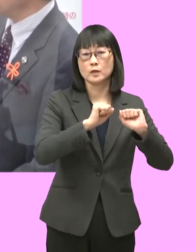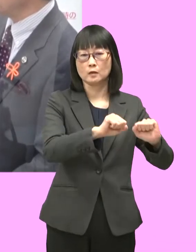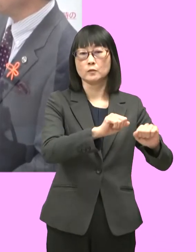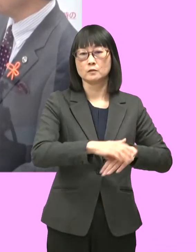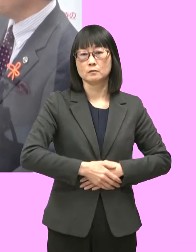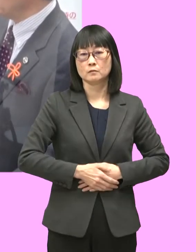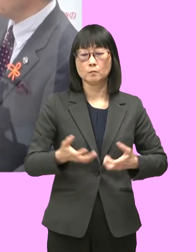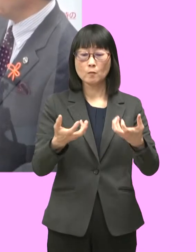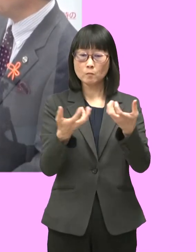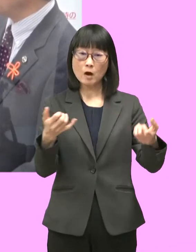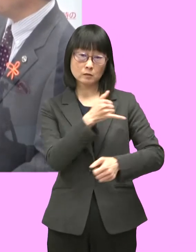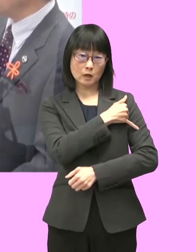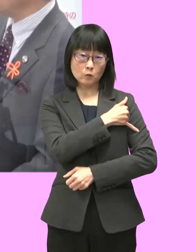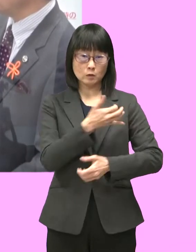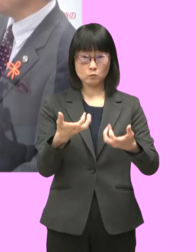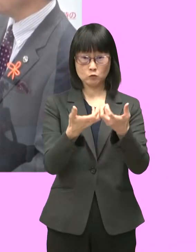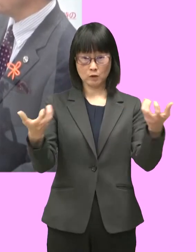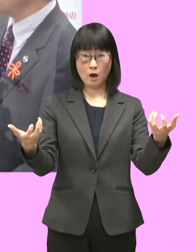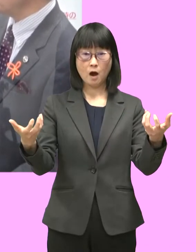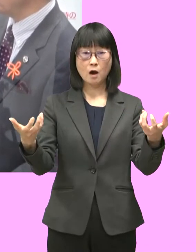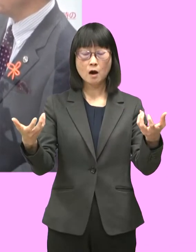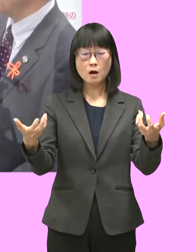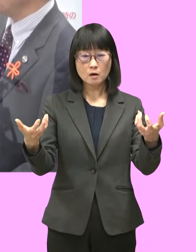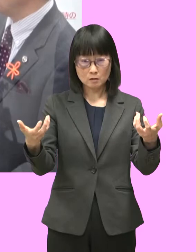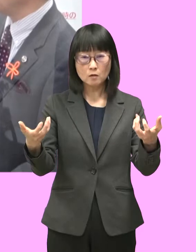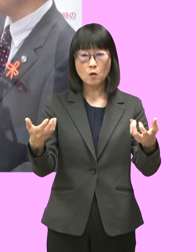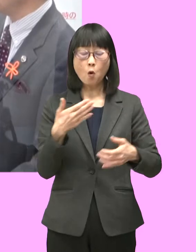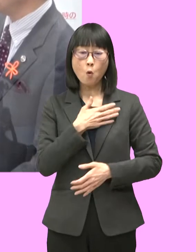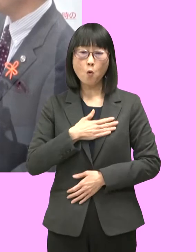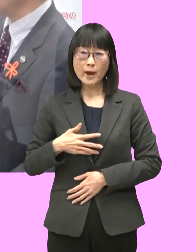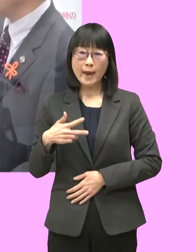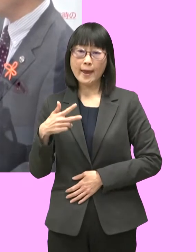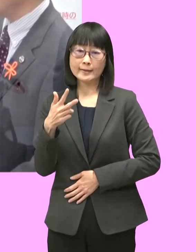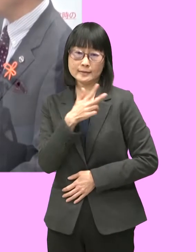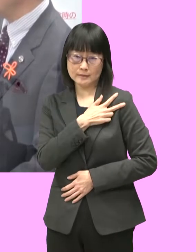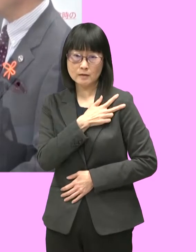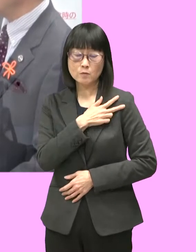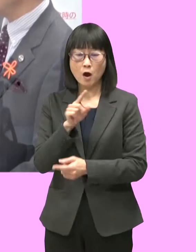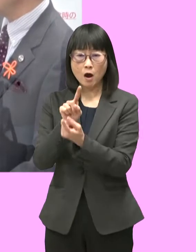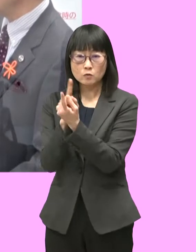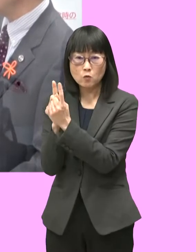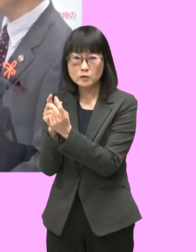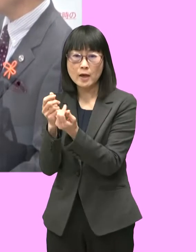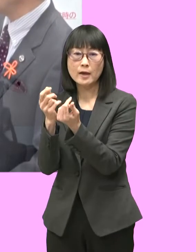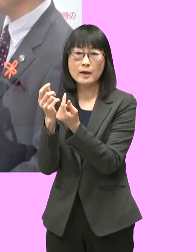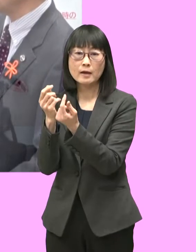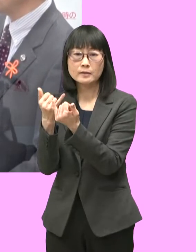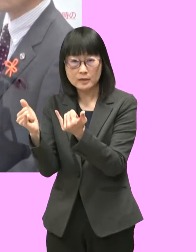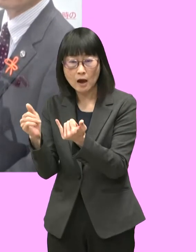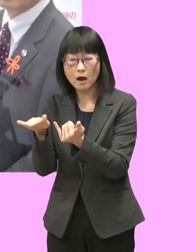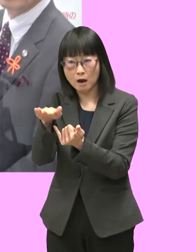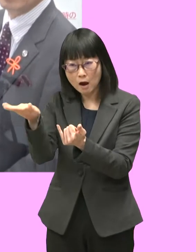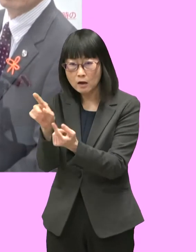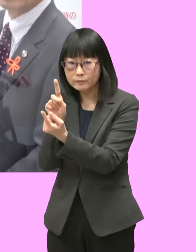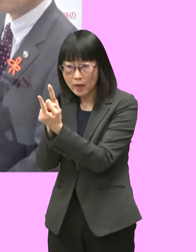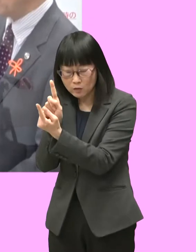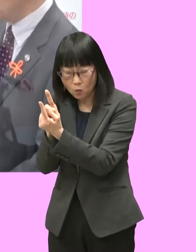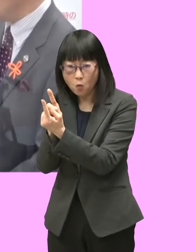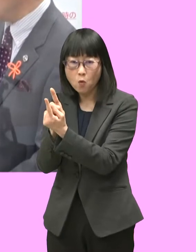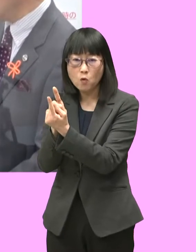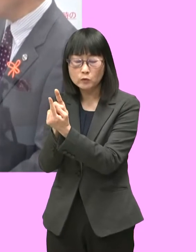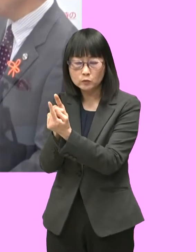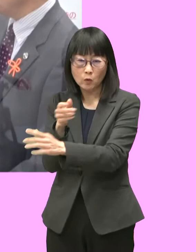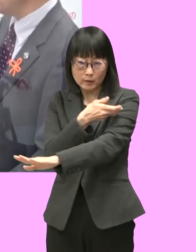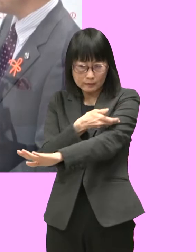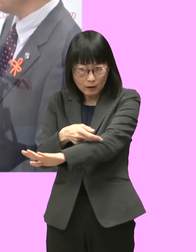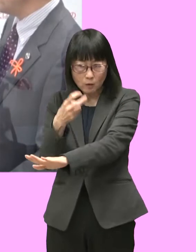役割分担で基本的に保健師は陽性者への対応とか 感染経路の把握にこれを重点化してもらいます